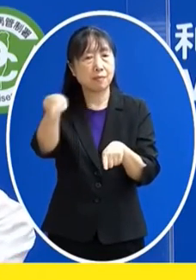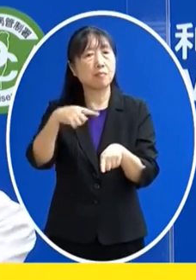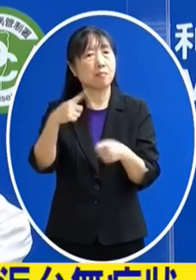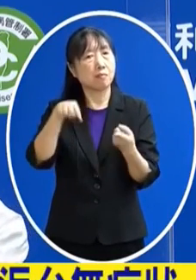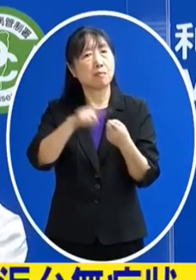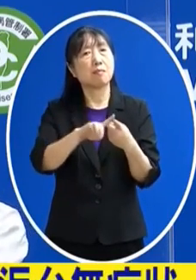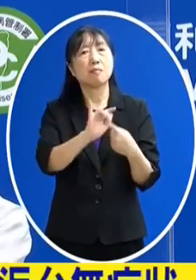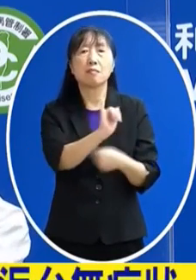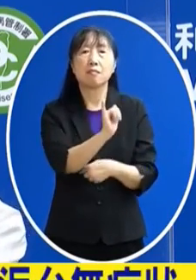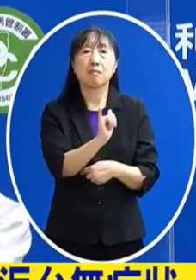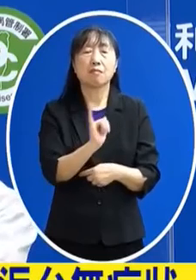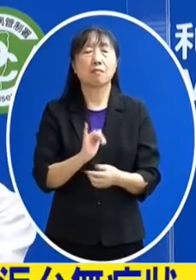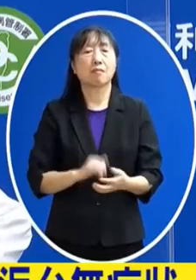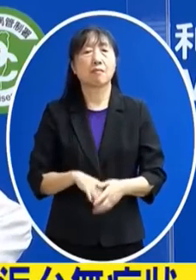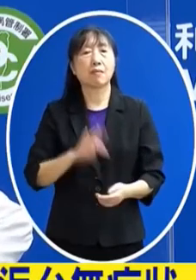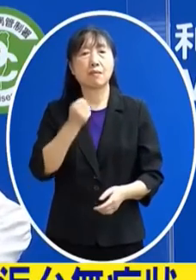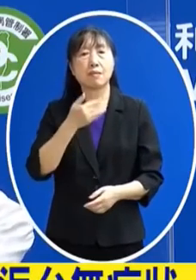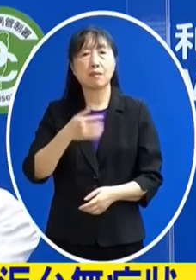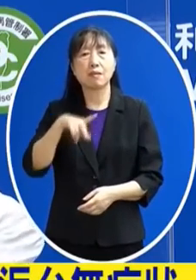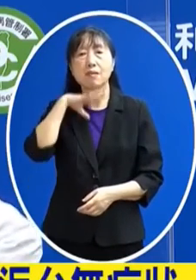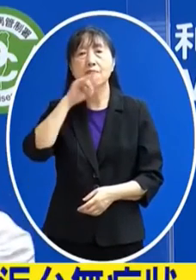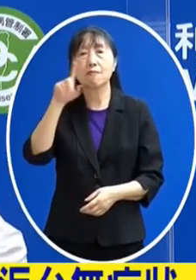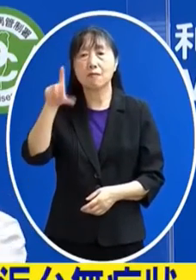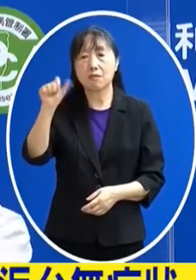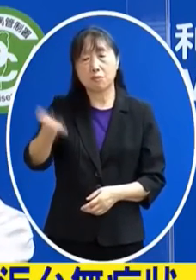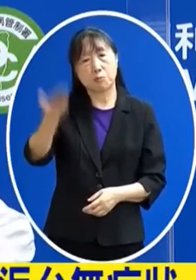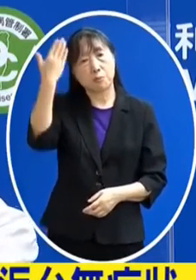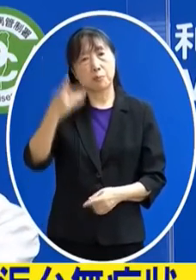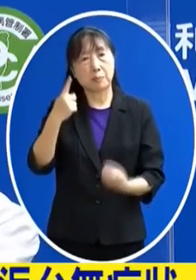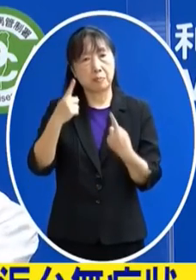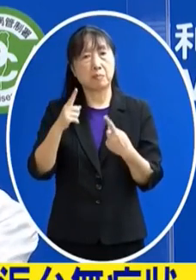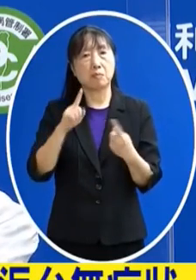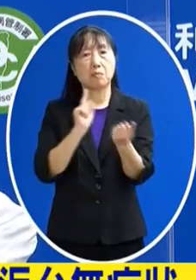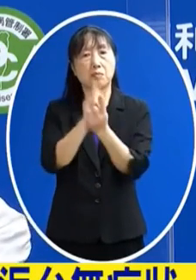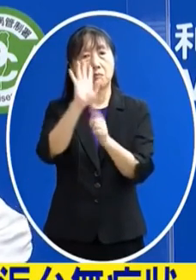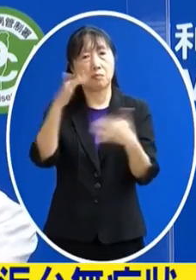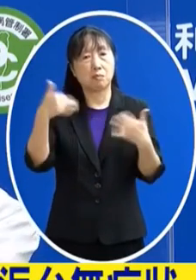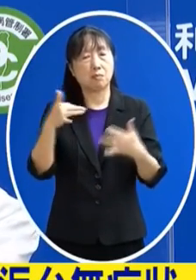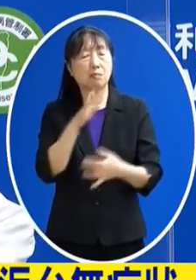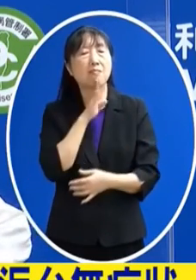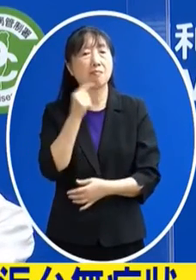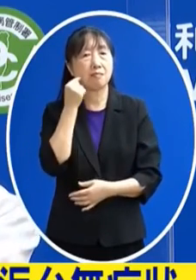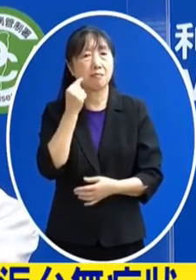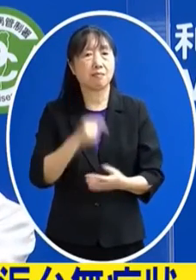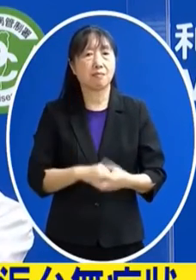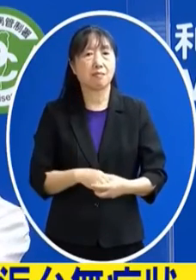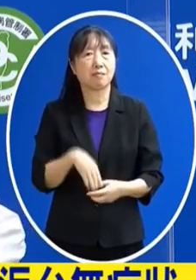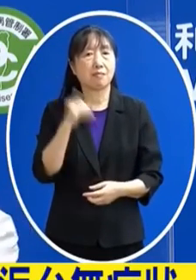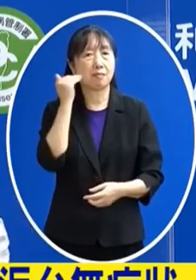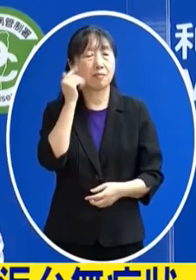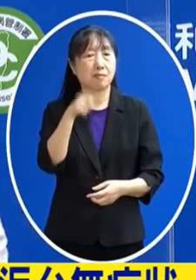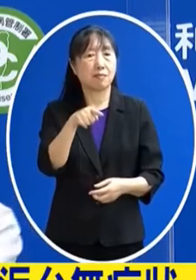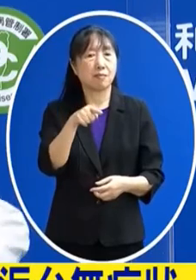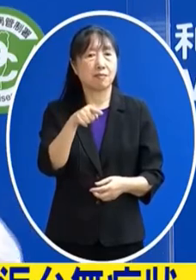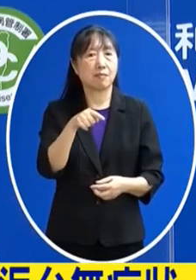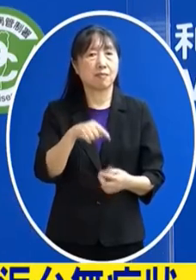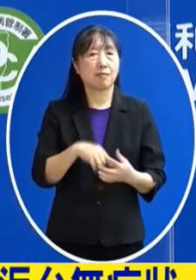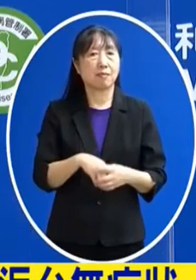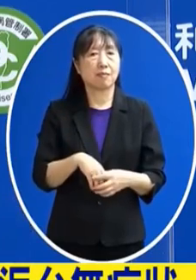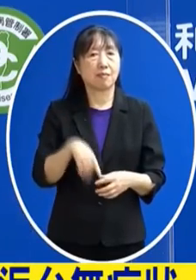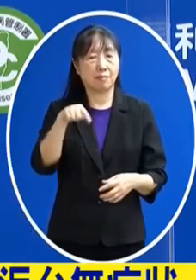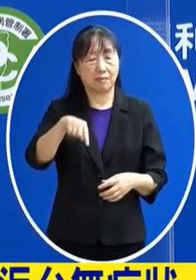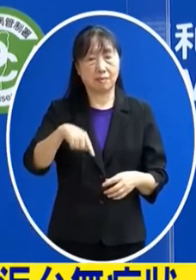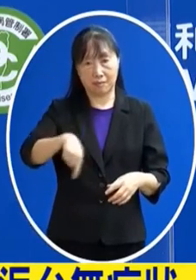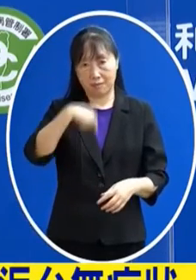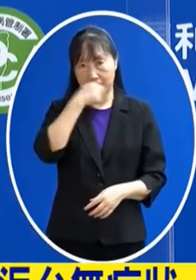问题。那高龄的哈，看起来是略有问题，所以也大家讲，就是说如果有哈对这个国